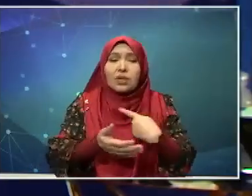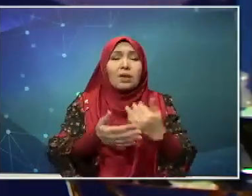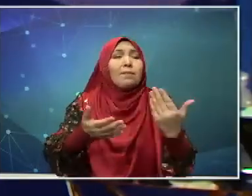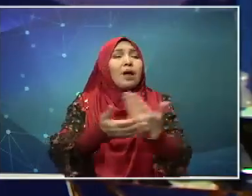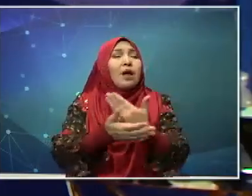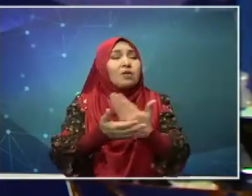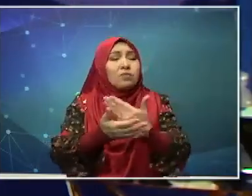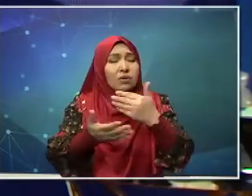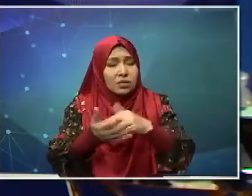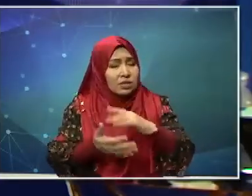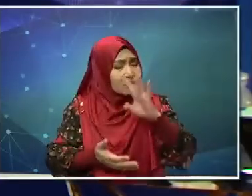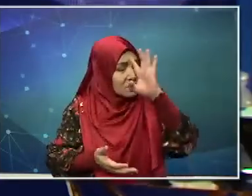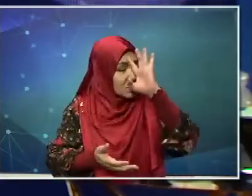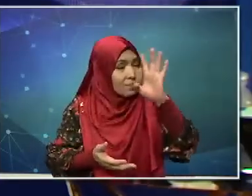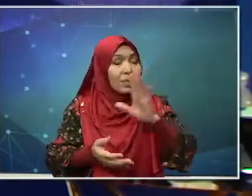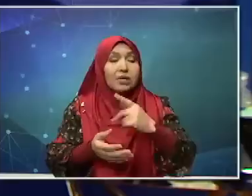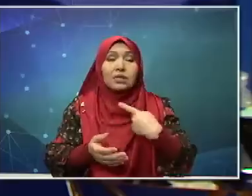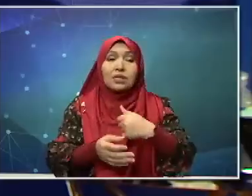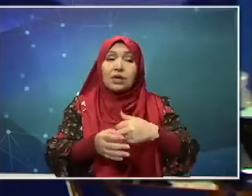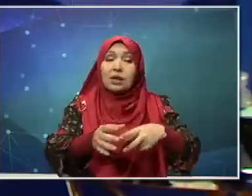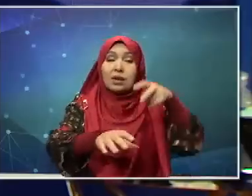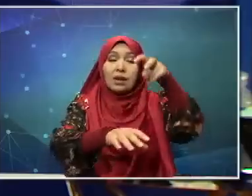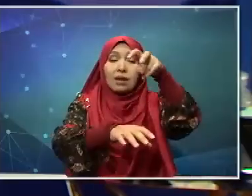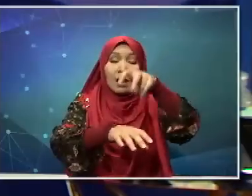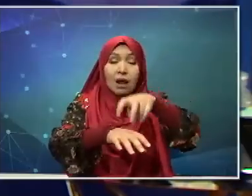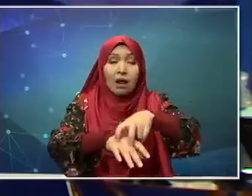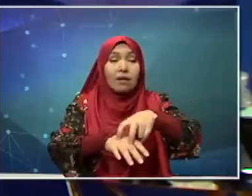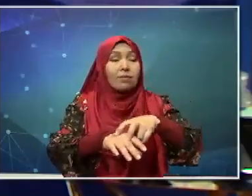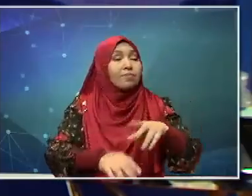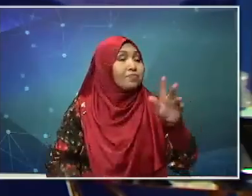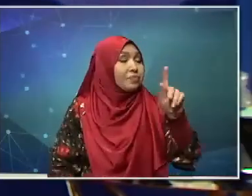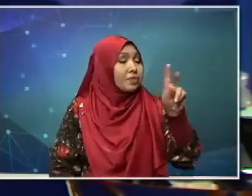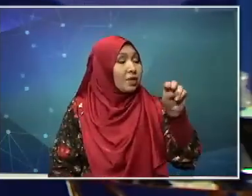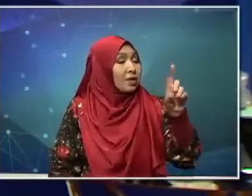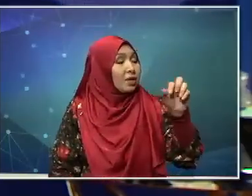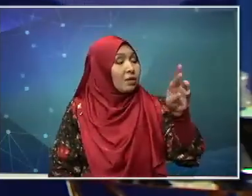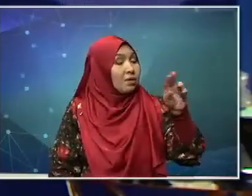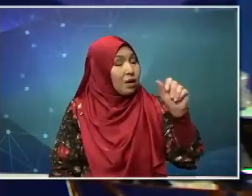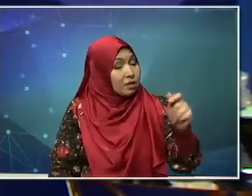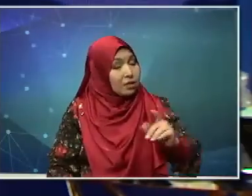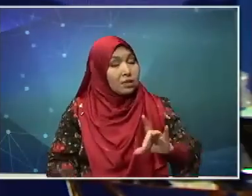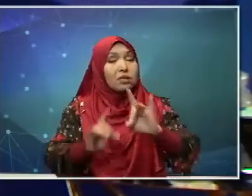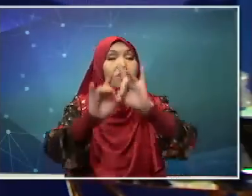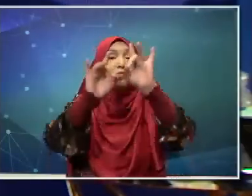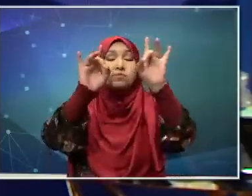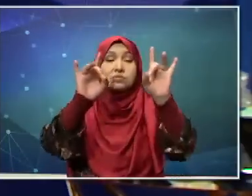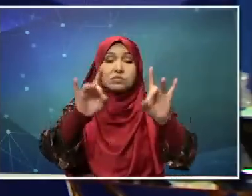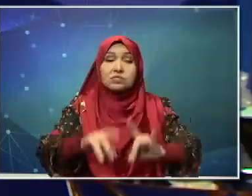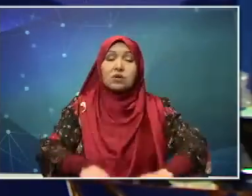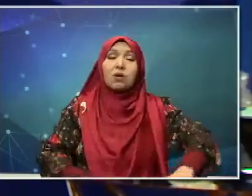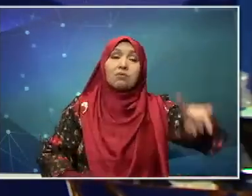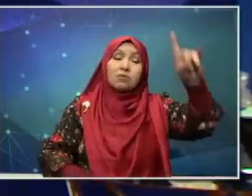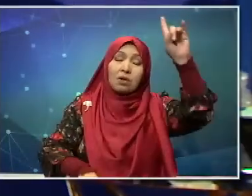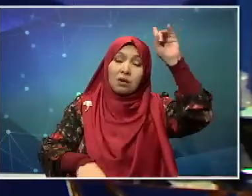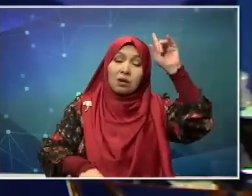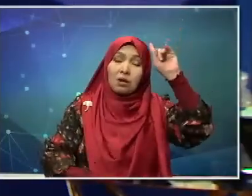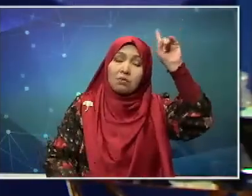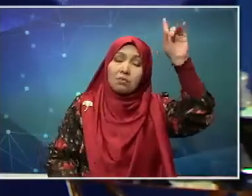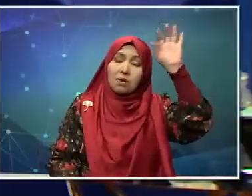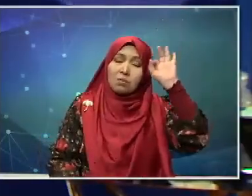lagi kita naik kendaraan kita makin lagi menyucikan Allah memuji Allah dengan karena